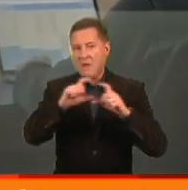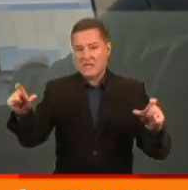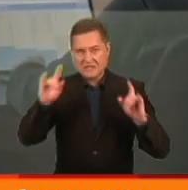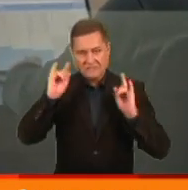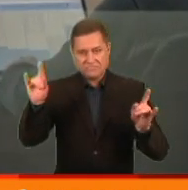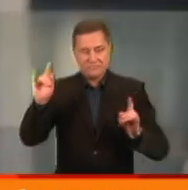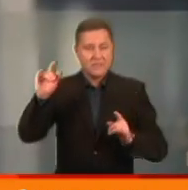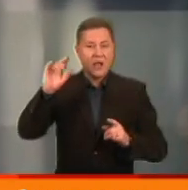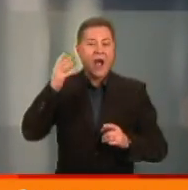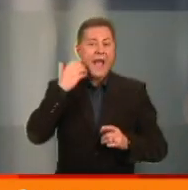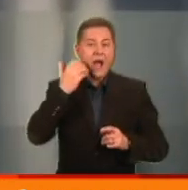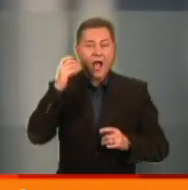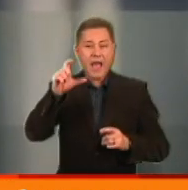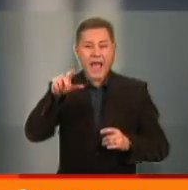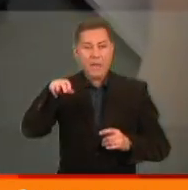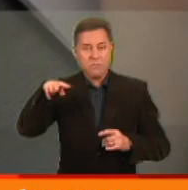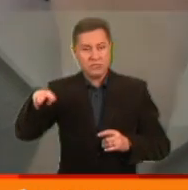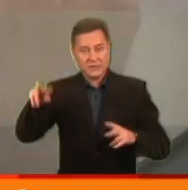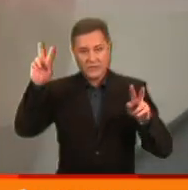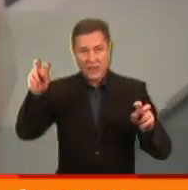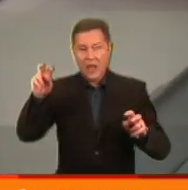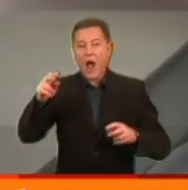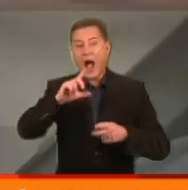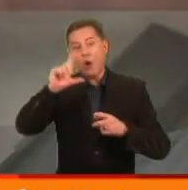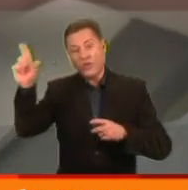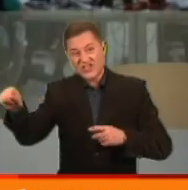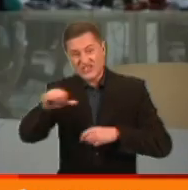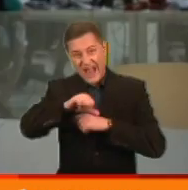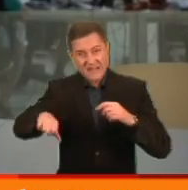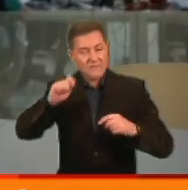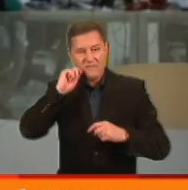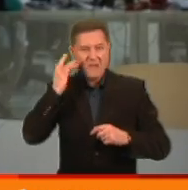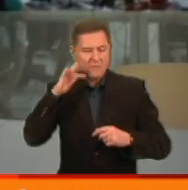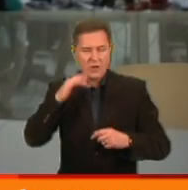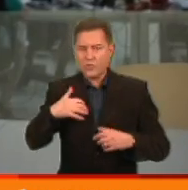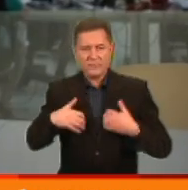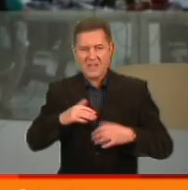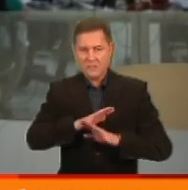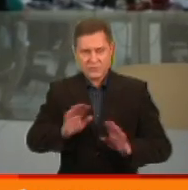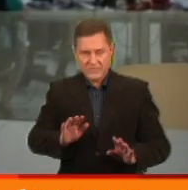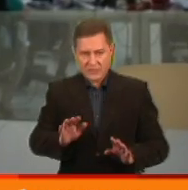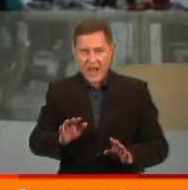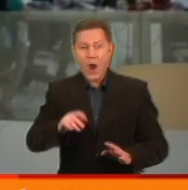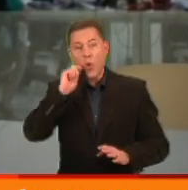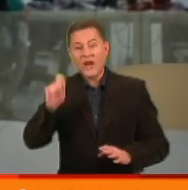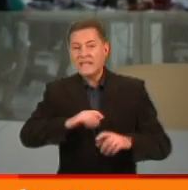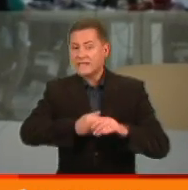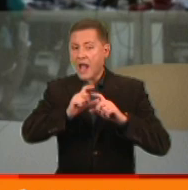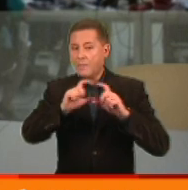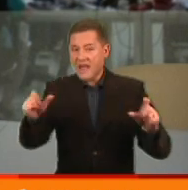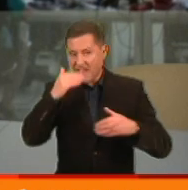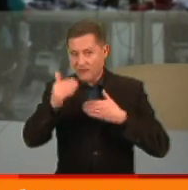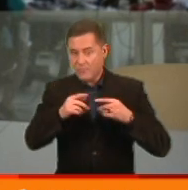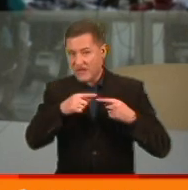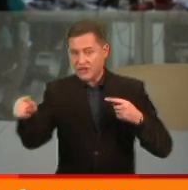переїздити в Америку винахідник не поспішає. Це українська компанія, і все одно більша частина людей, я думаю, в ближайші 5